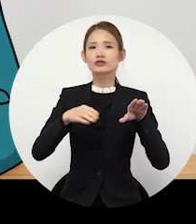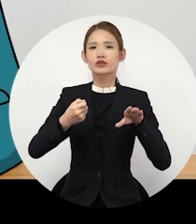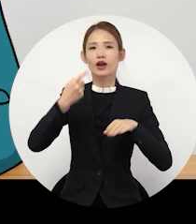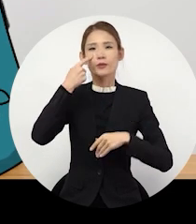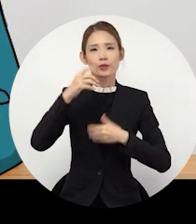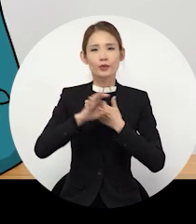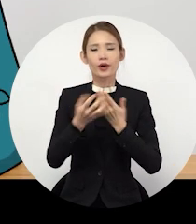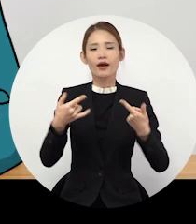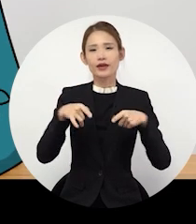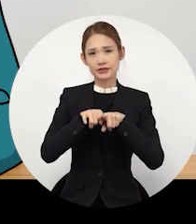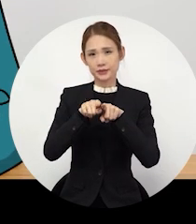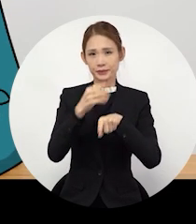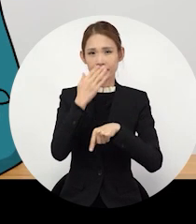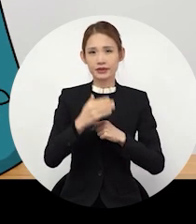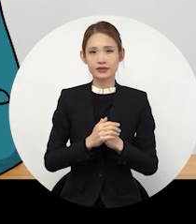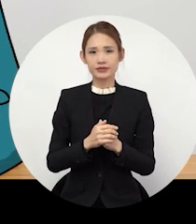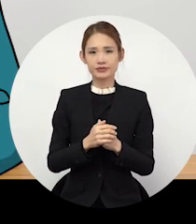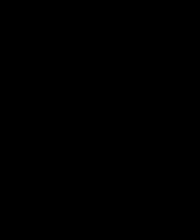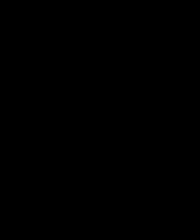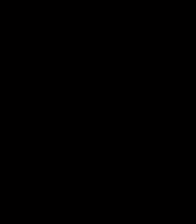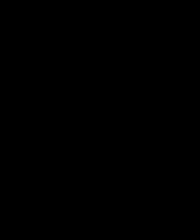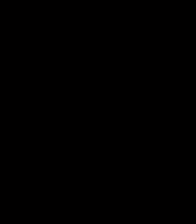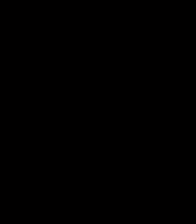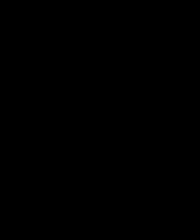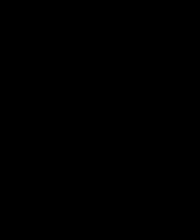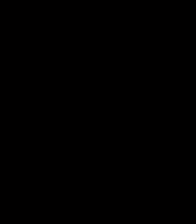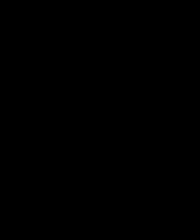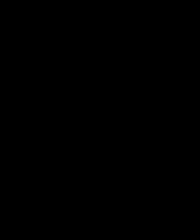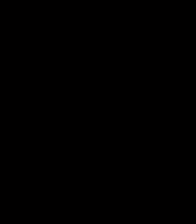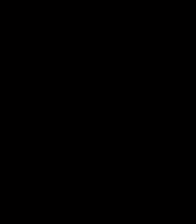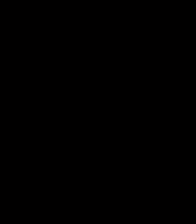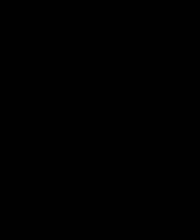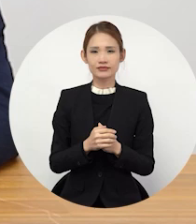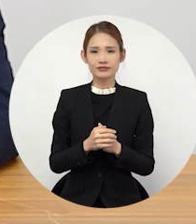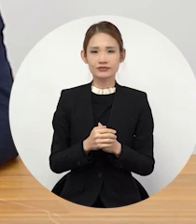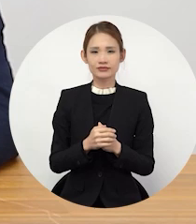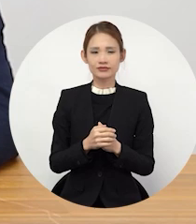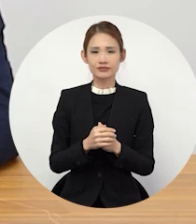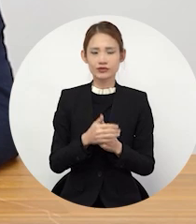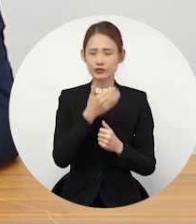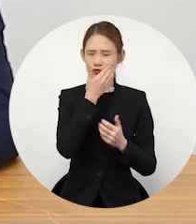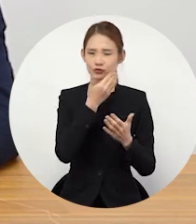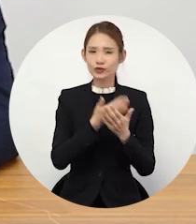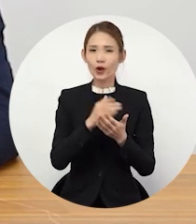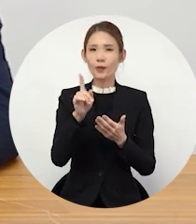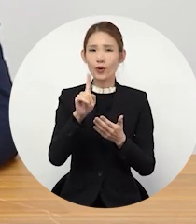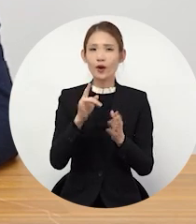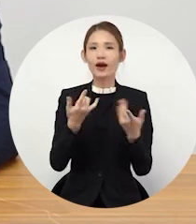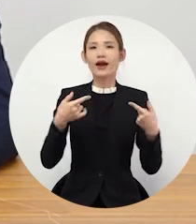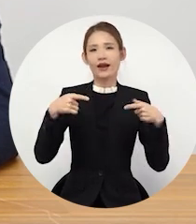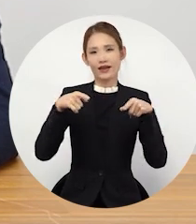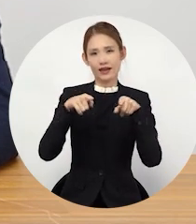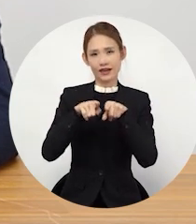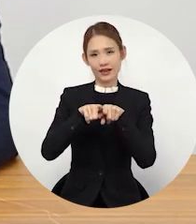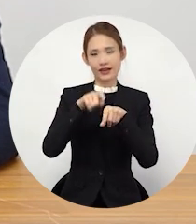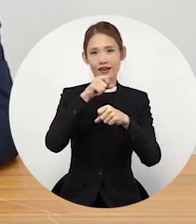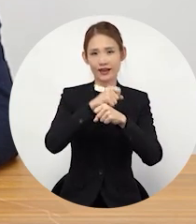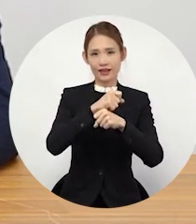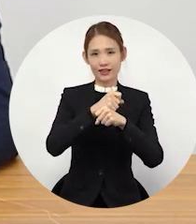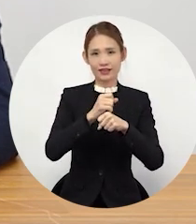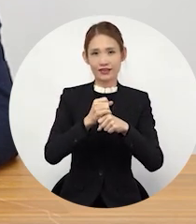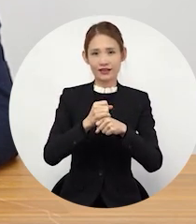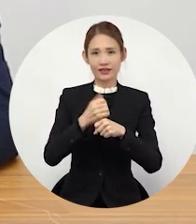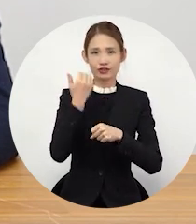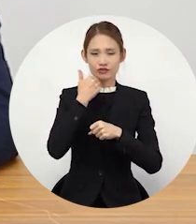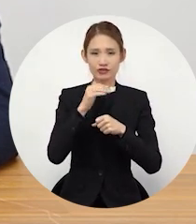좀 잡아주셔서 한번 해보면 같이 할 수 있을 것 네. 같아요. 중요한 건 같이 한다. 그렇죠. 라는